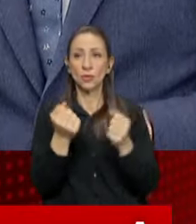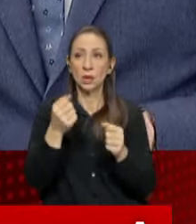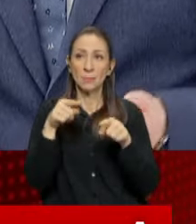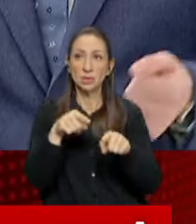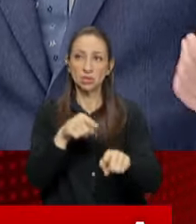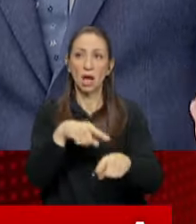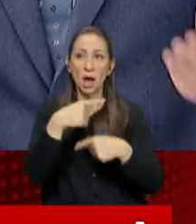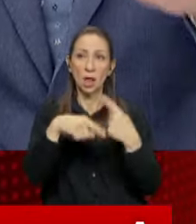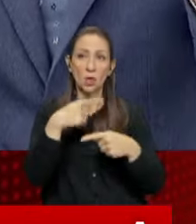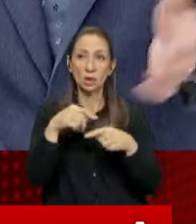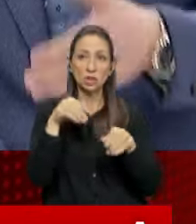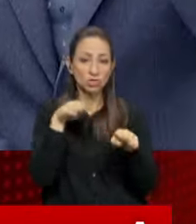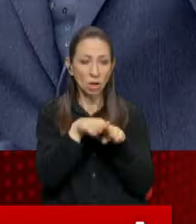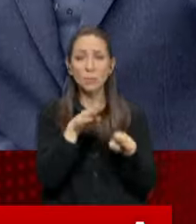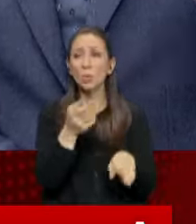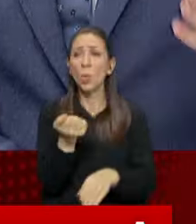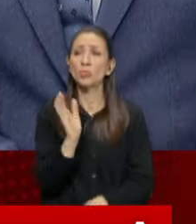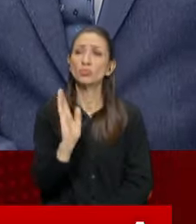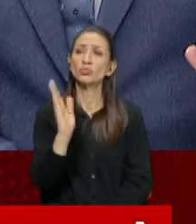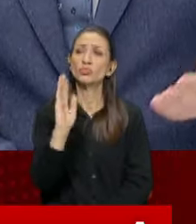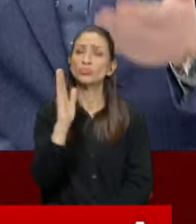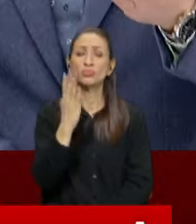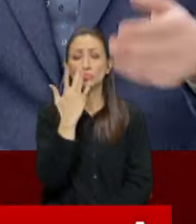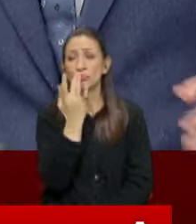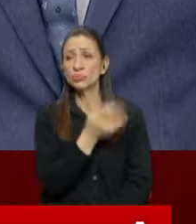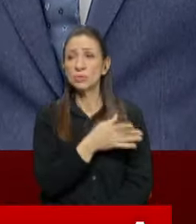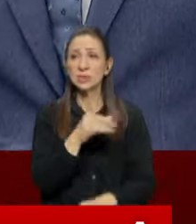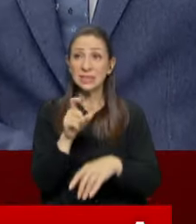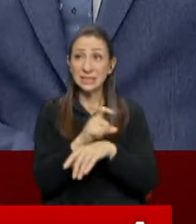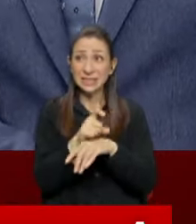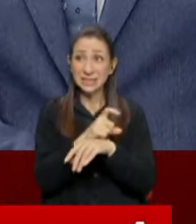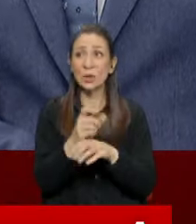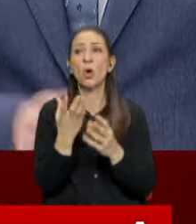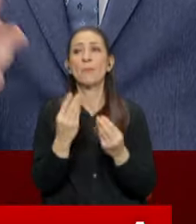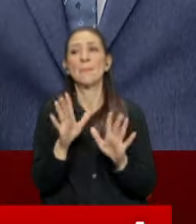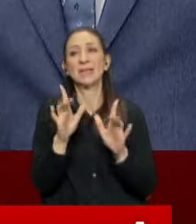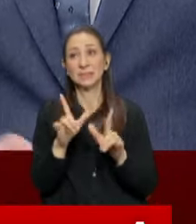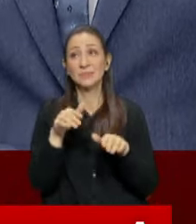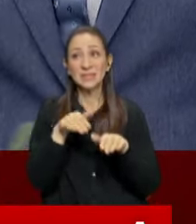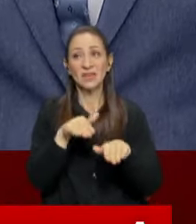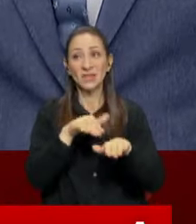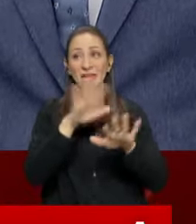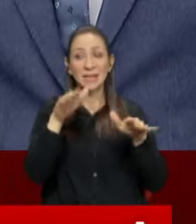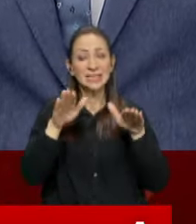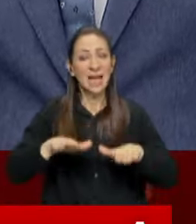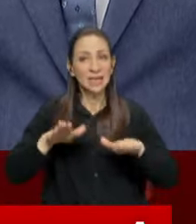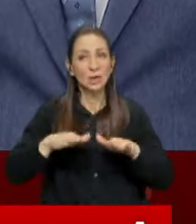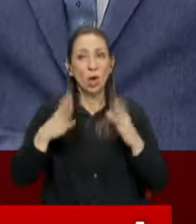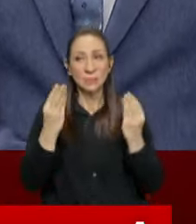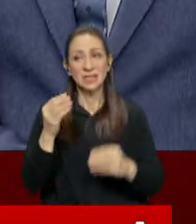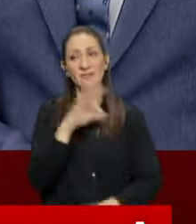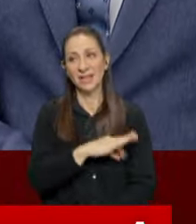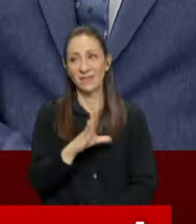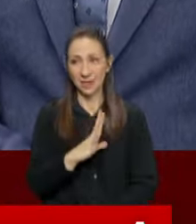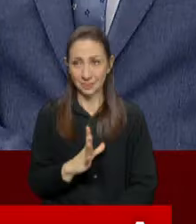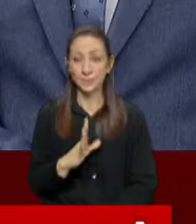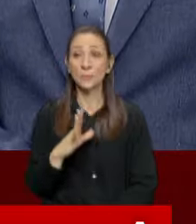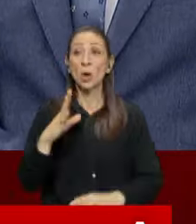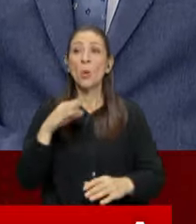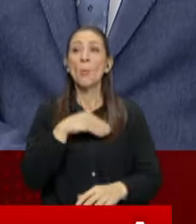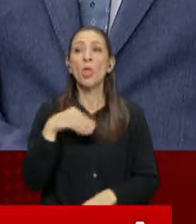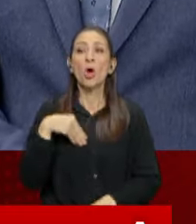peşinde şimdi çarpıp kaçıyor. Yoluna da devam ediyor. Burada yani öfkeyle kalkan zararla oturur. Trafikte herkesin sakin olmasında da fayda var.